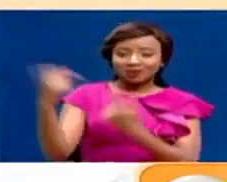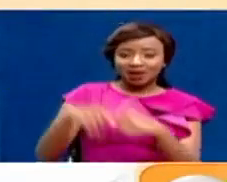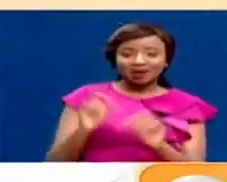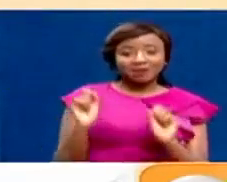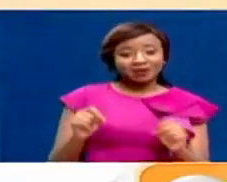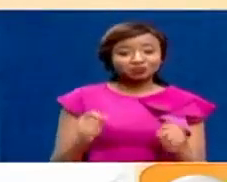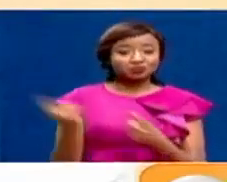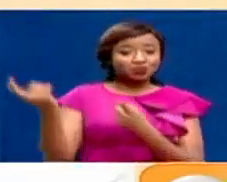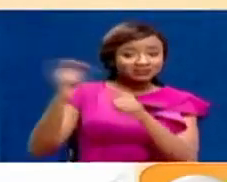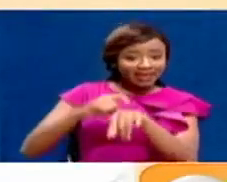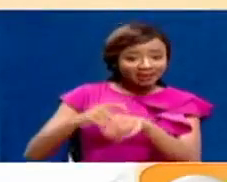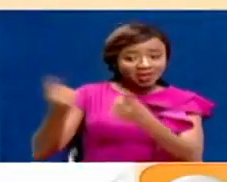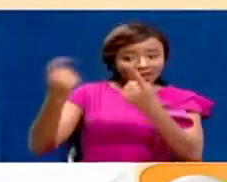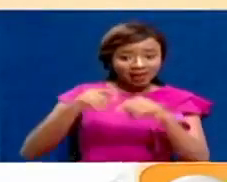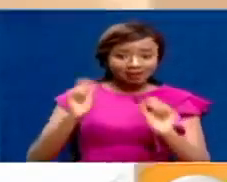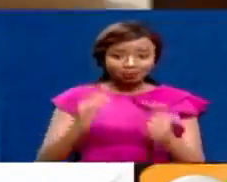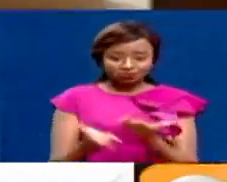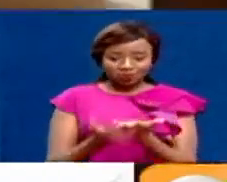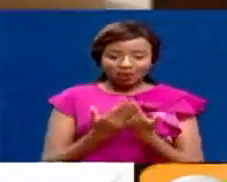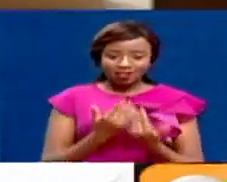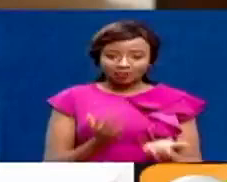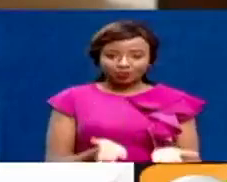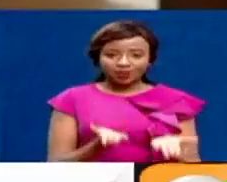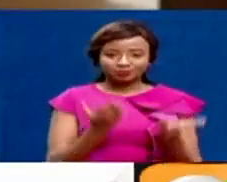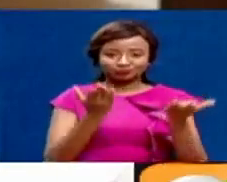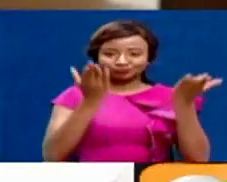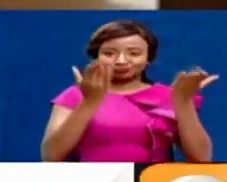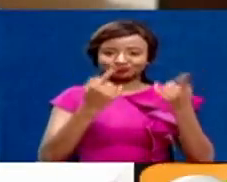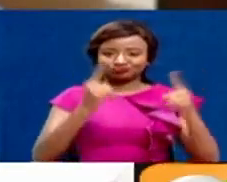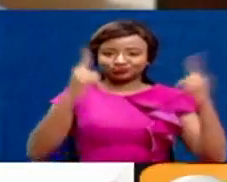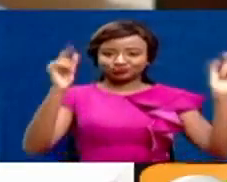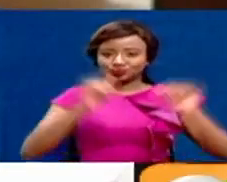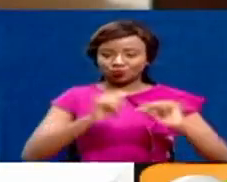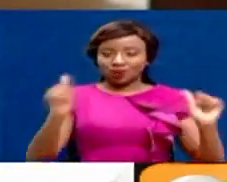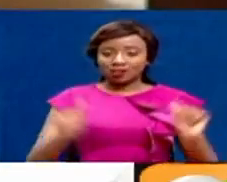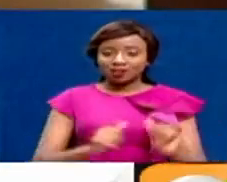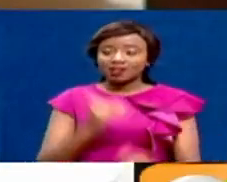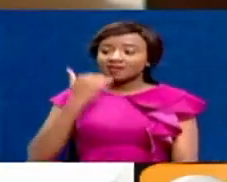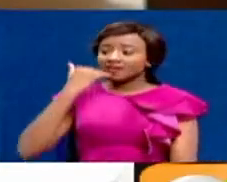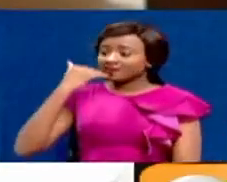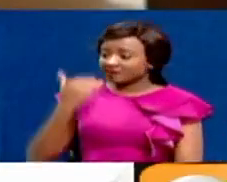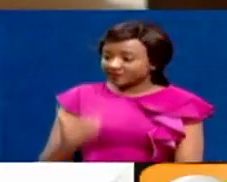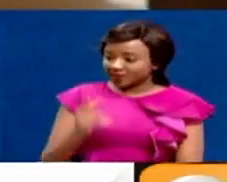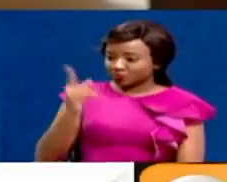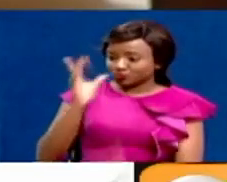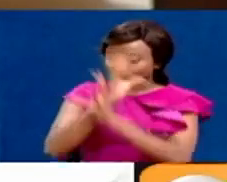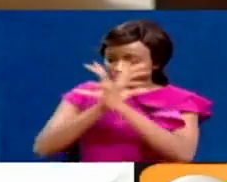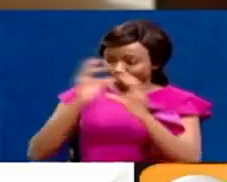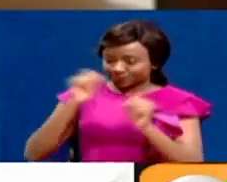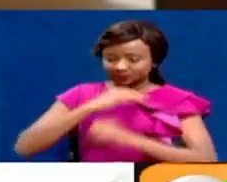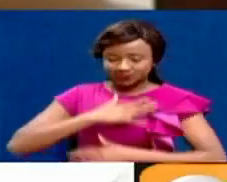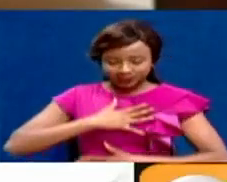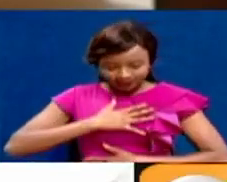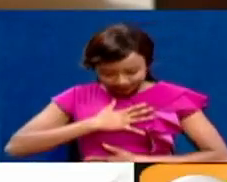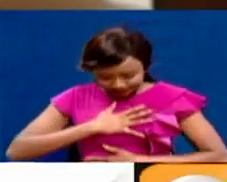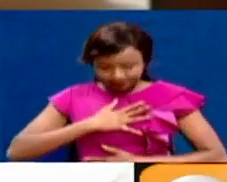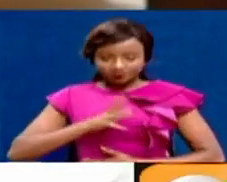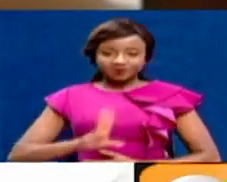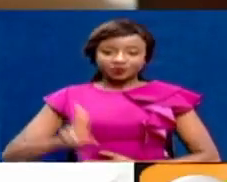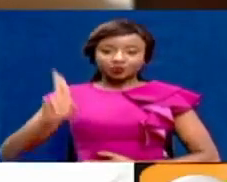angalau wakati amekuja tunapata maendeleo mengi. Let me thank His Excellency the President Honorable Uhuru Muigai